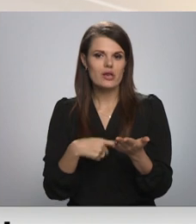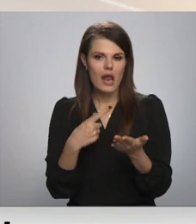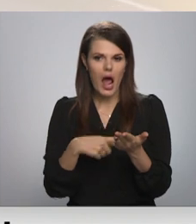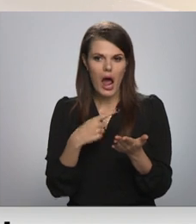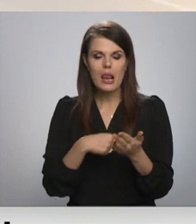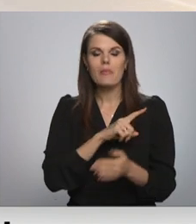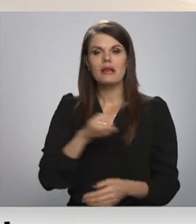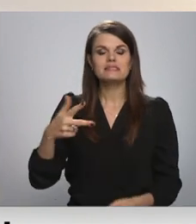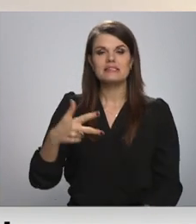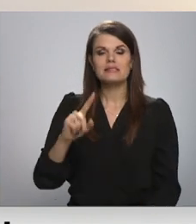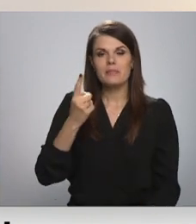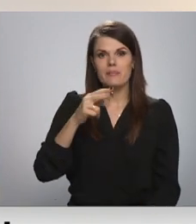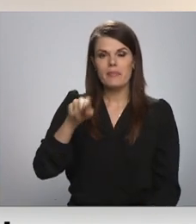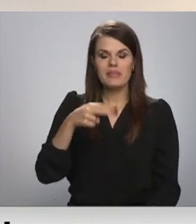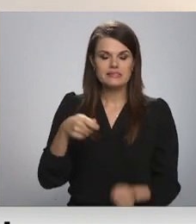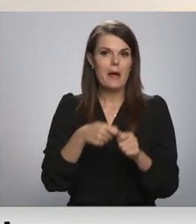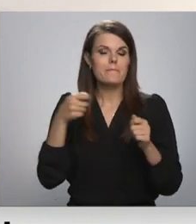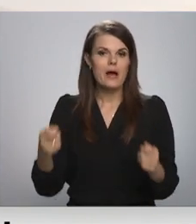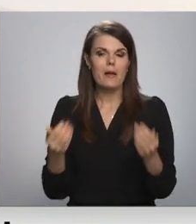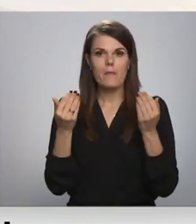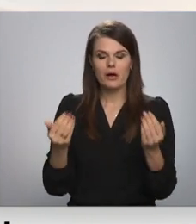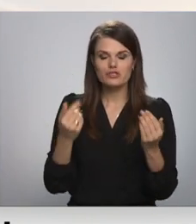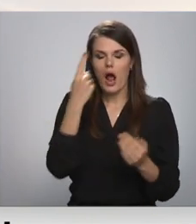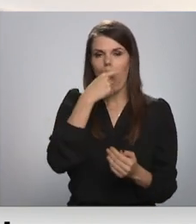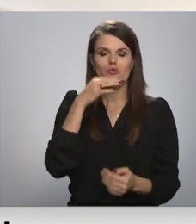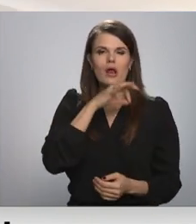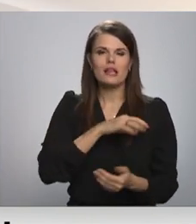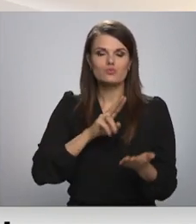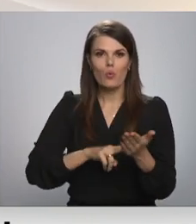31. Decembrim pagarināts arī pašreizējais autoratlīdzības nodokļu režīms.